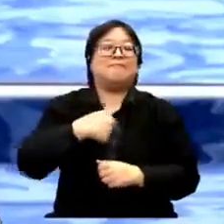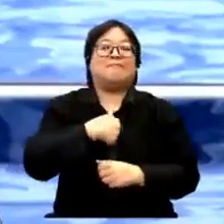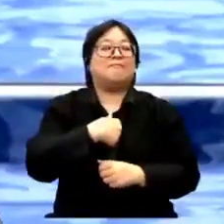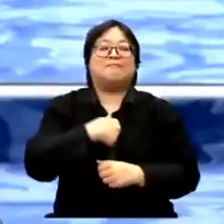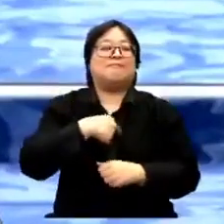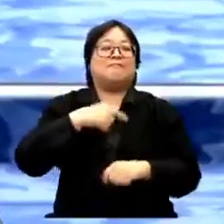foreign